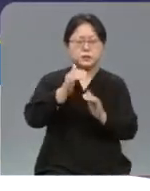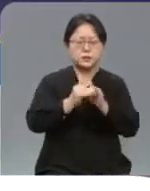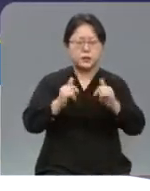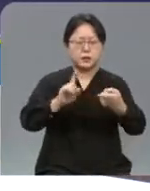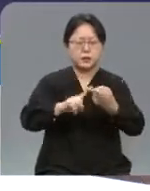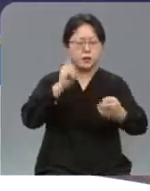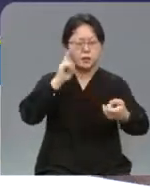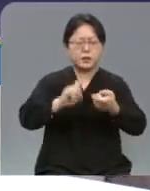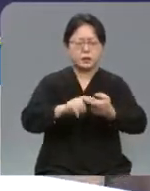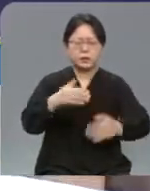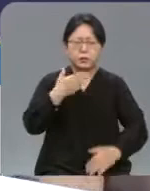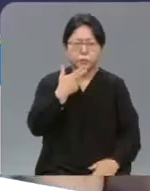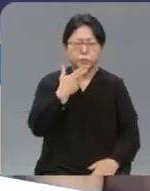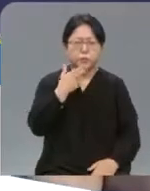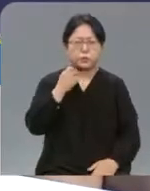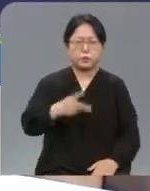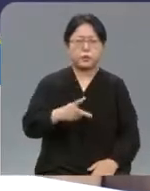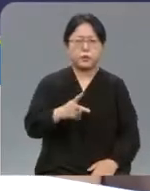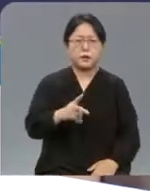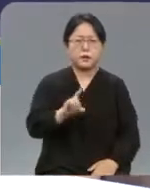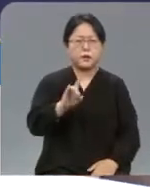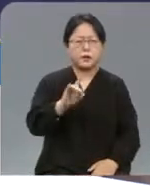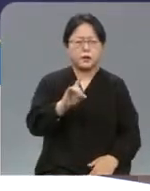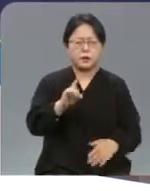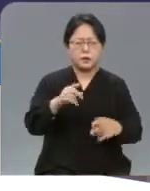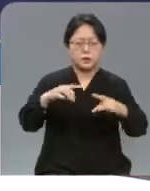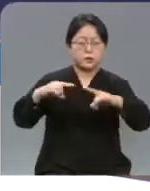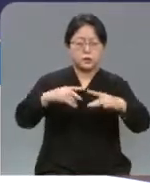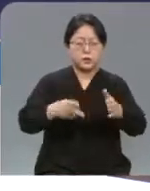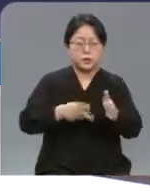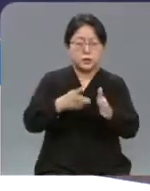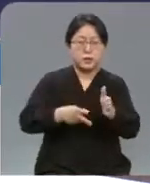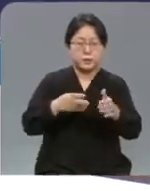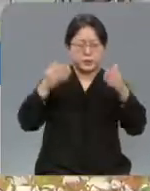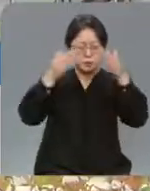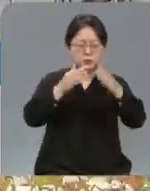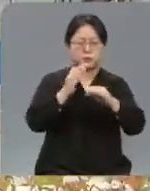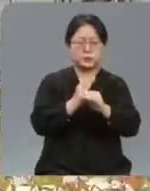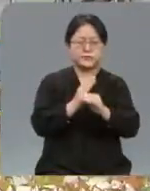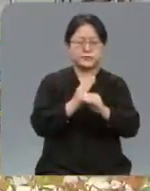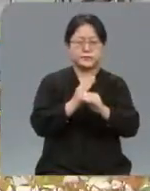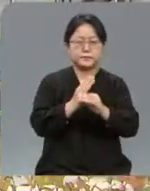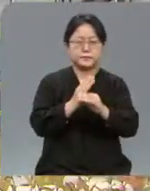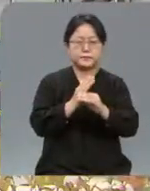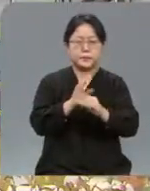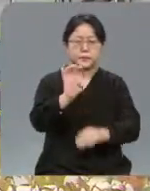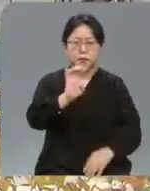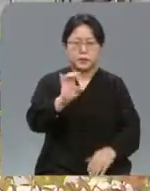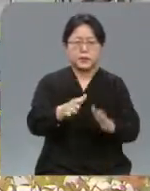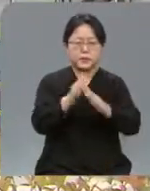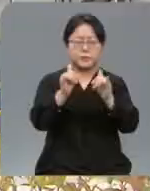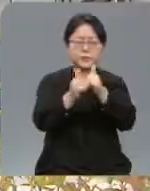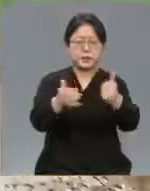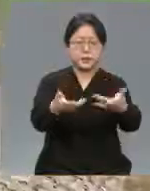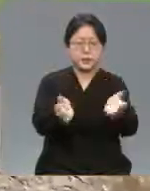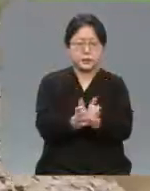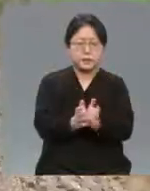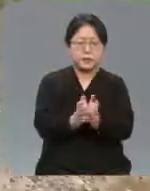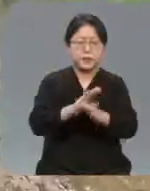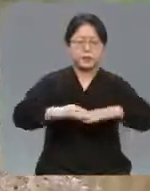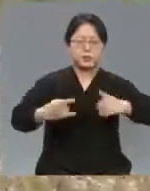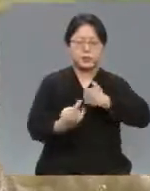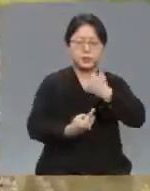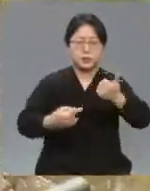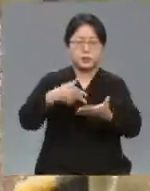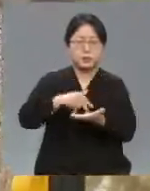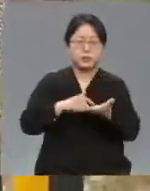관심도 없고 오직 연결선 셔틀 화 에만 관심이 있어 41개 시민단체가 참여한 시민을 대책이 도